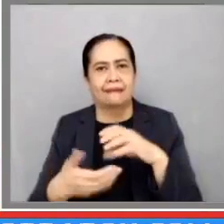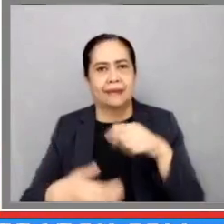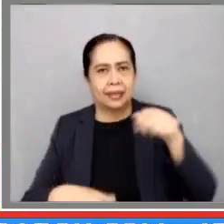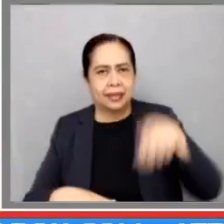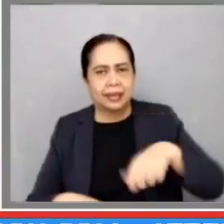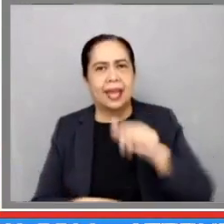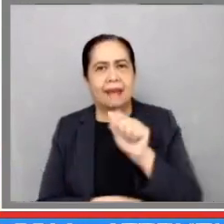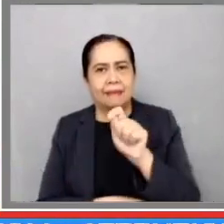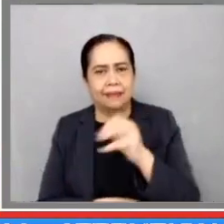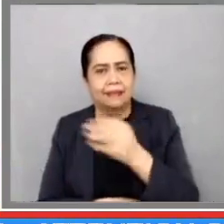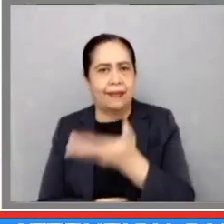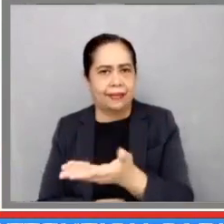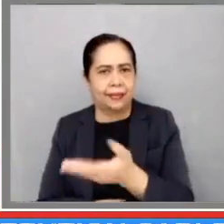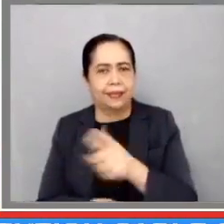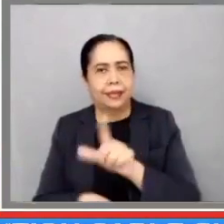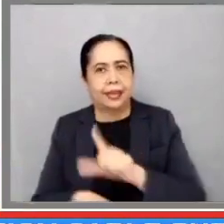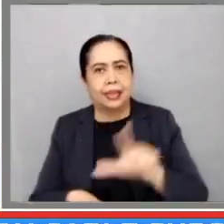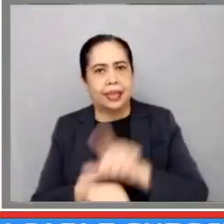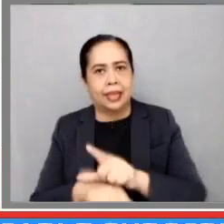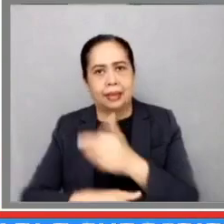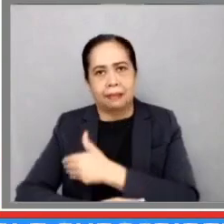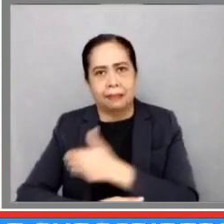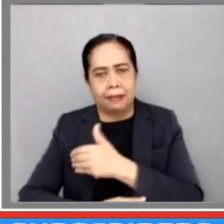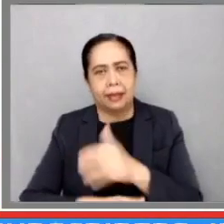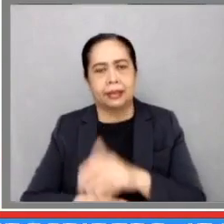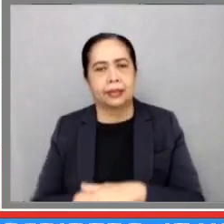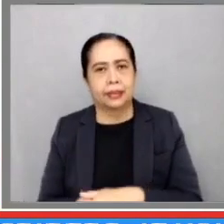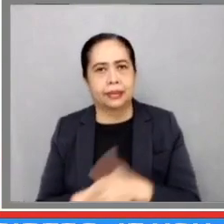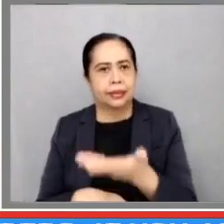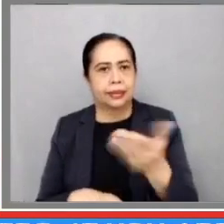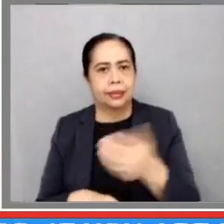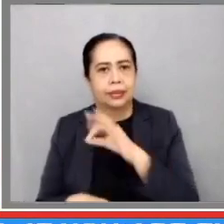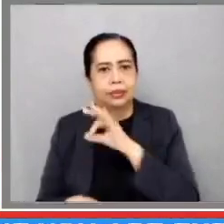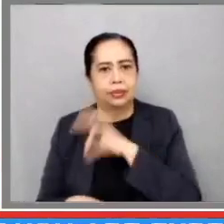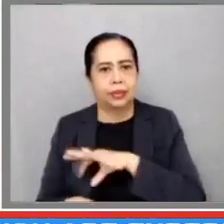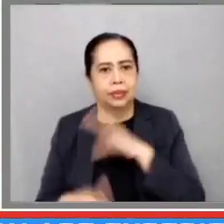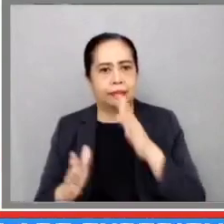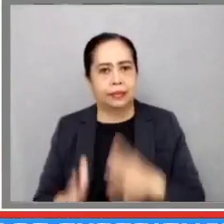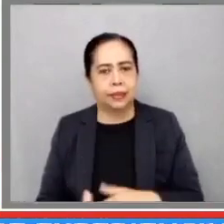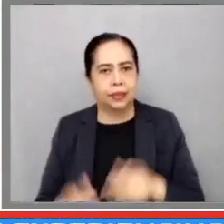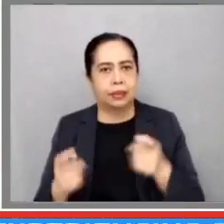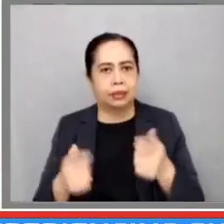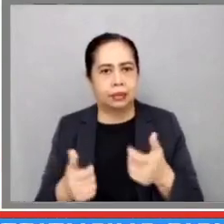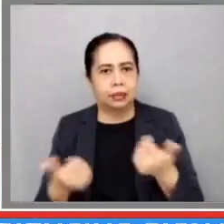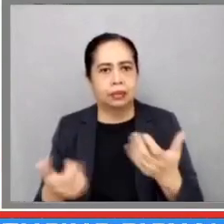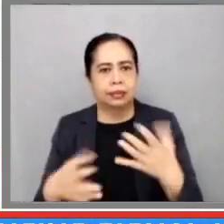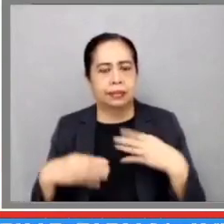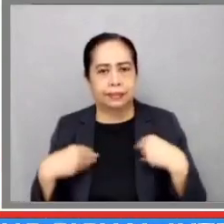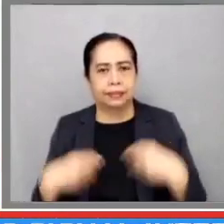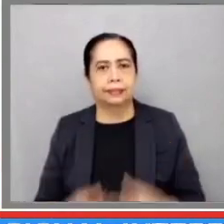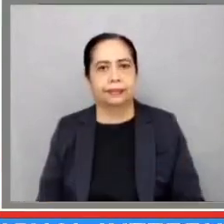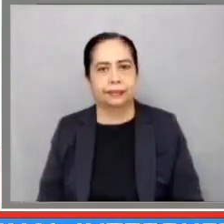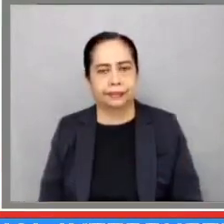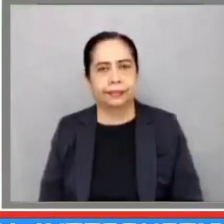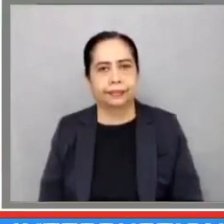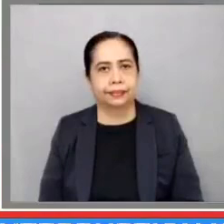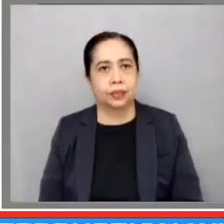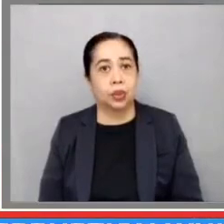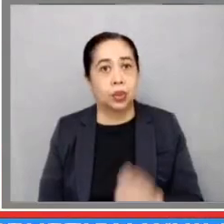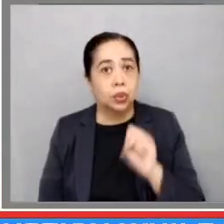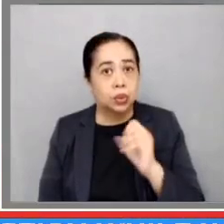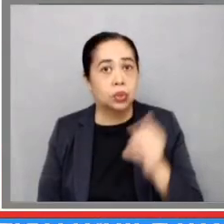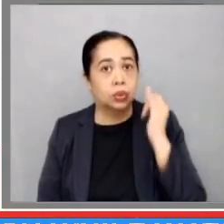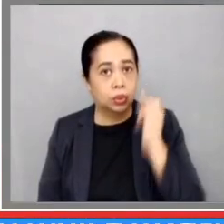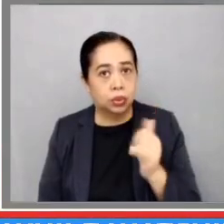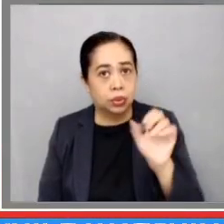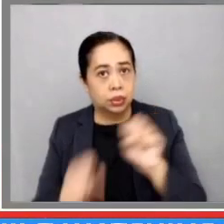na po ng Land Bank of the Philippines po yung ating mga beneficiary at agad po nila itong matatanggap. So dating sistema pa rin po